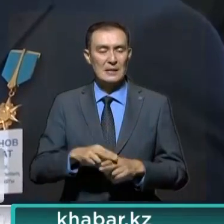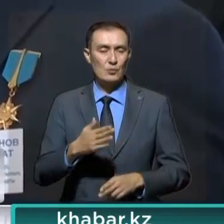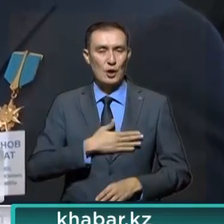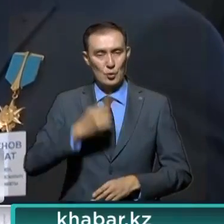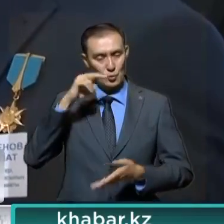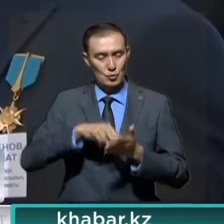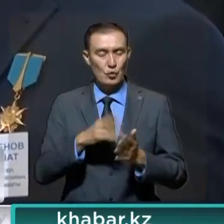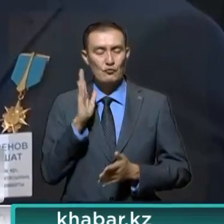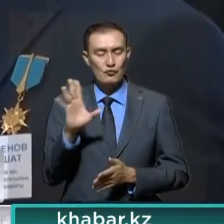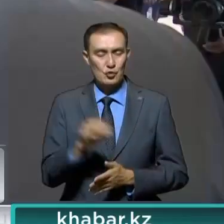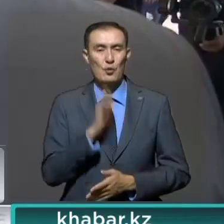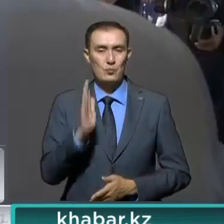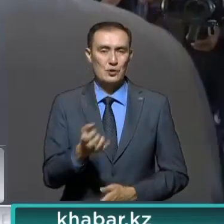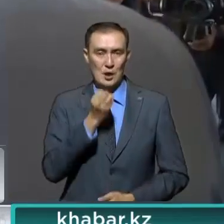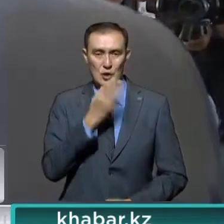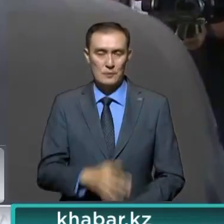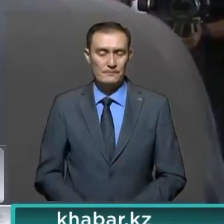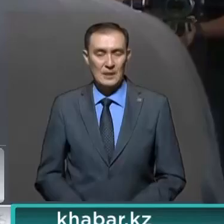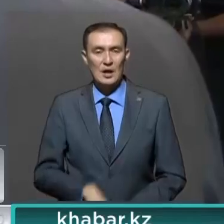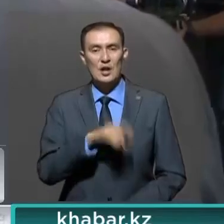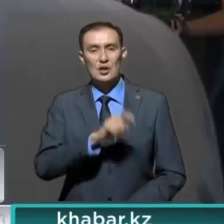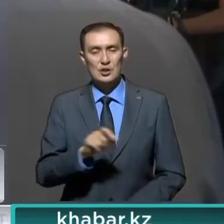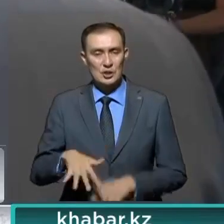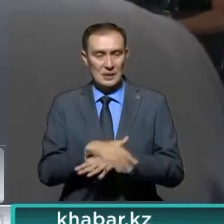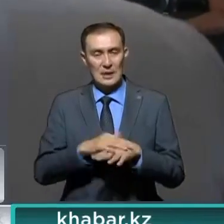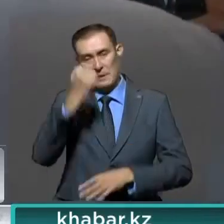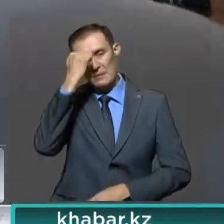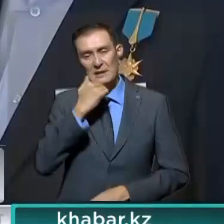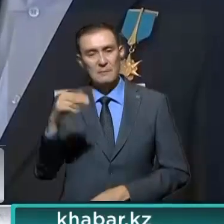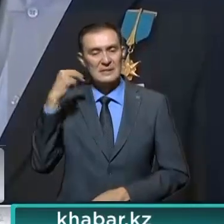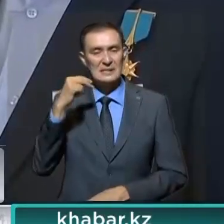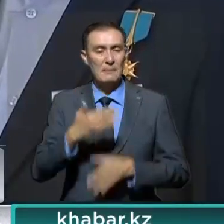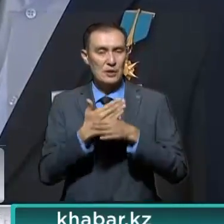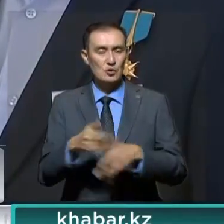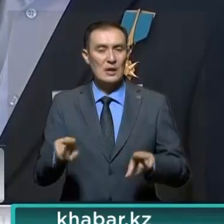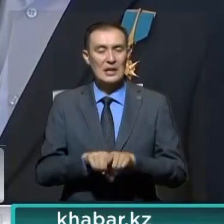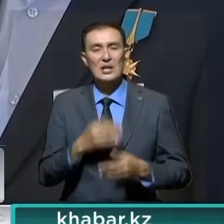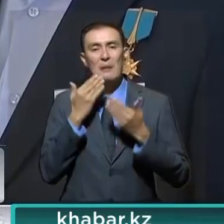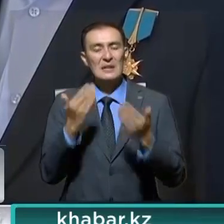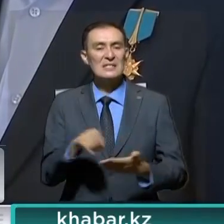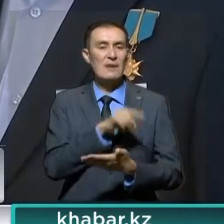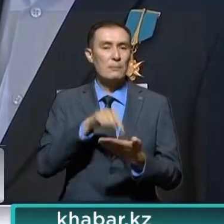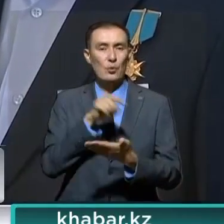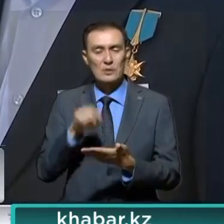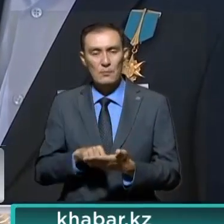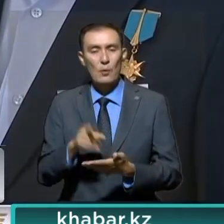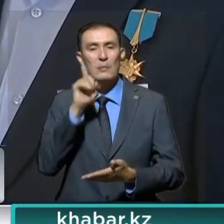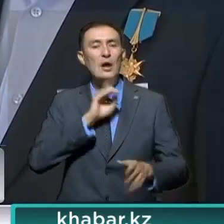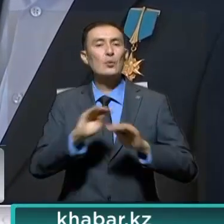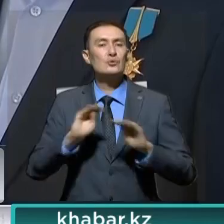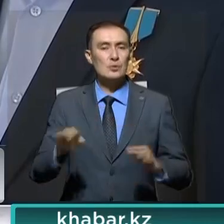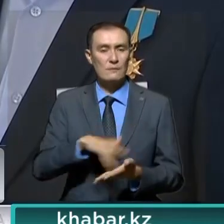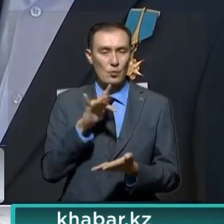думаю, что все будет хорошо. Жители поблагодарили президента за поддержку, а также обратились с вопросами по